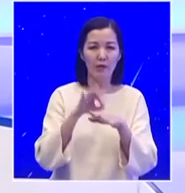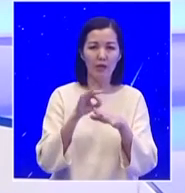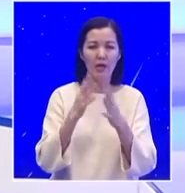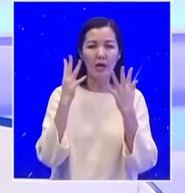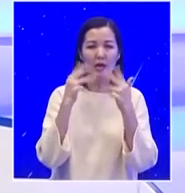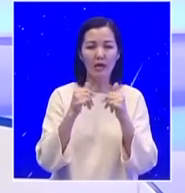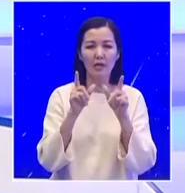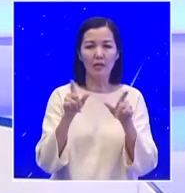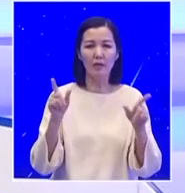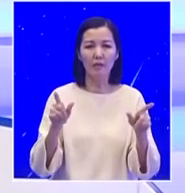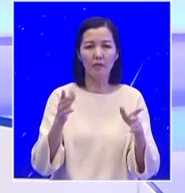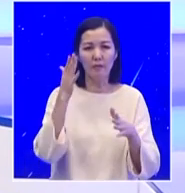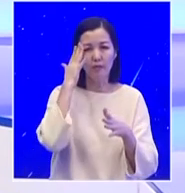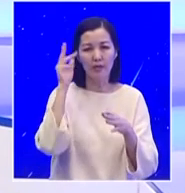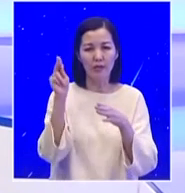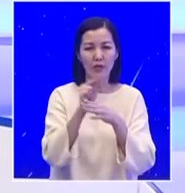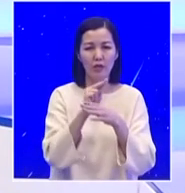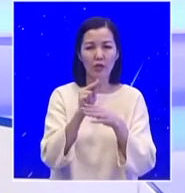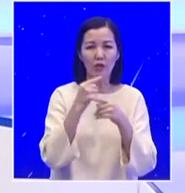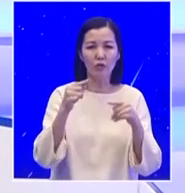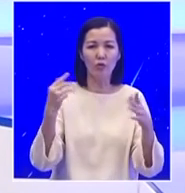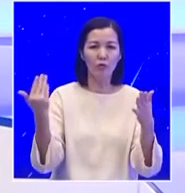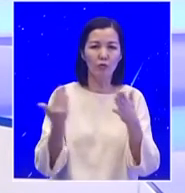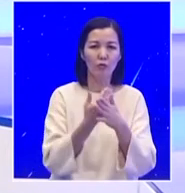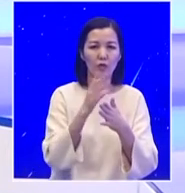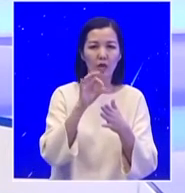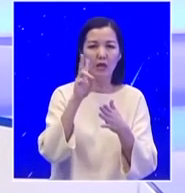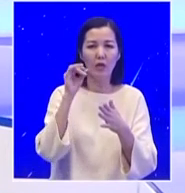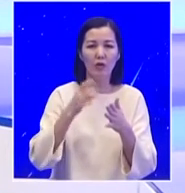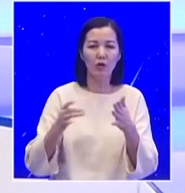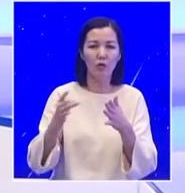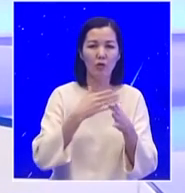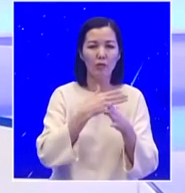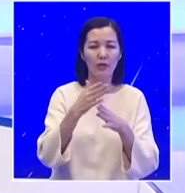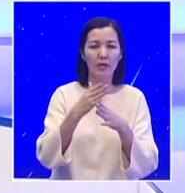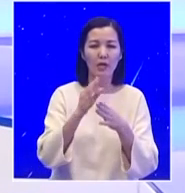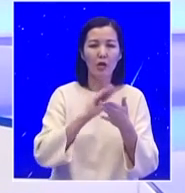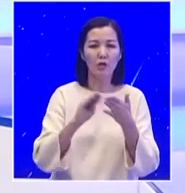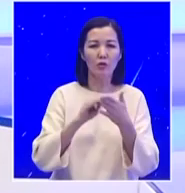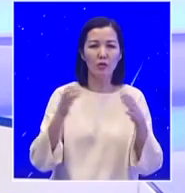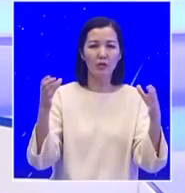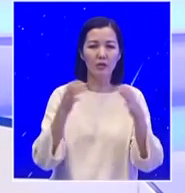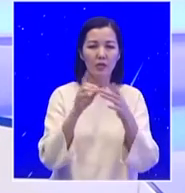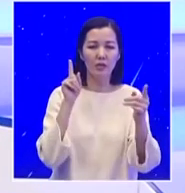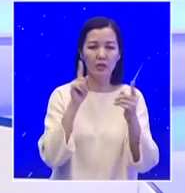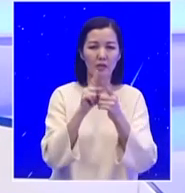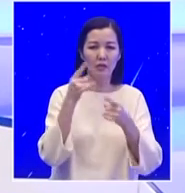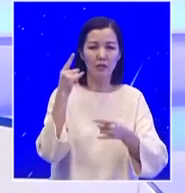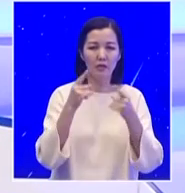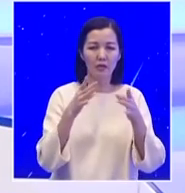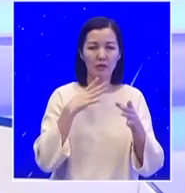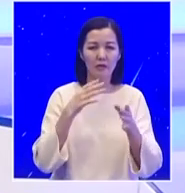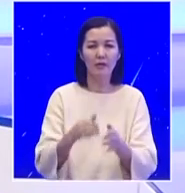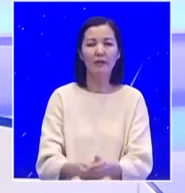количестве пациентов, методах их лечения и о других новшествах онкологи региона поделились с журналистами на площадке